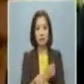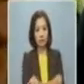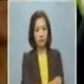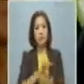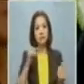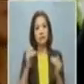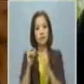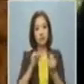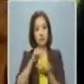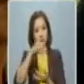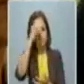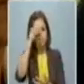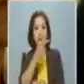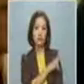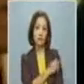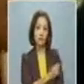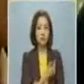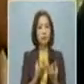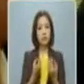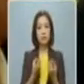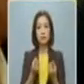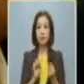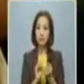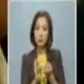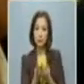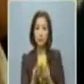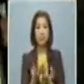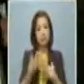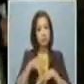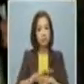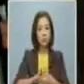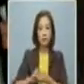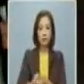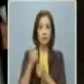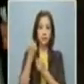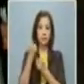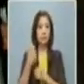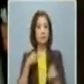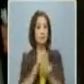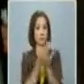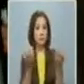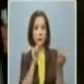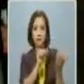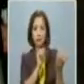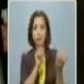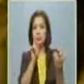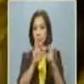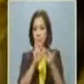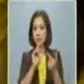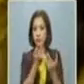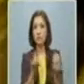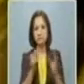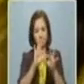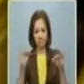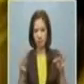ารณสุขสวัสดิการเสรีภาพและการรวมตัวชุมนุมซึ่งนายบวรศักดิ์กล่าวว่ารัฐธรรมนูญที่กำลังยกร่างจะมีเรื่อง